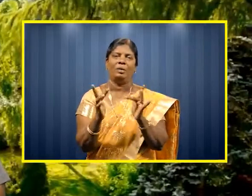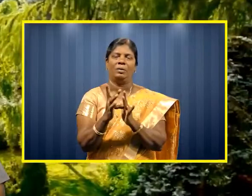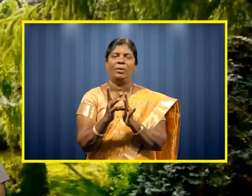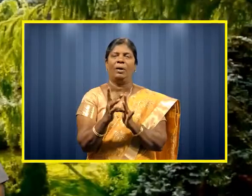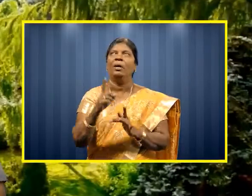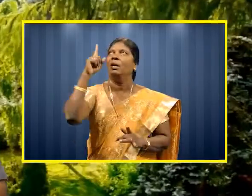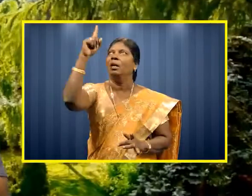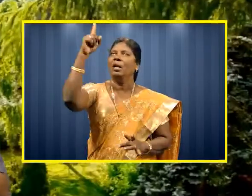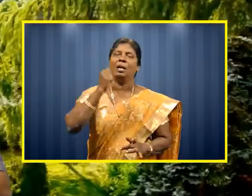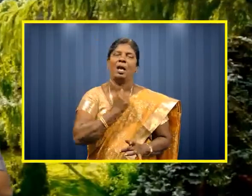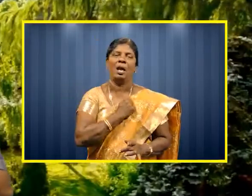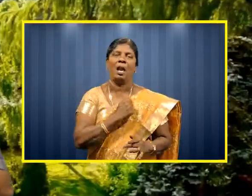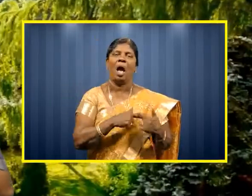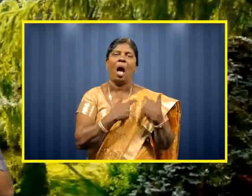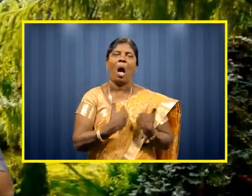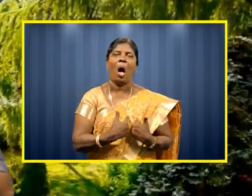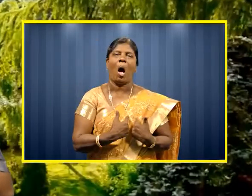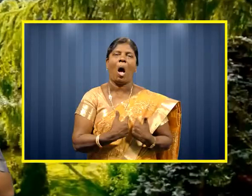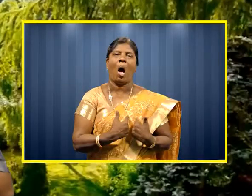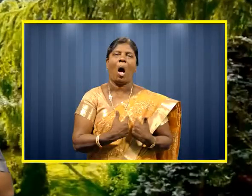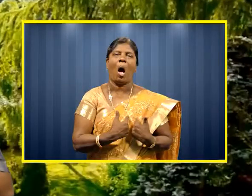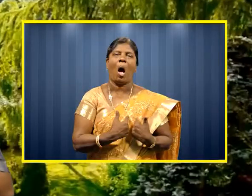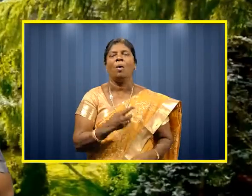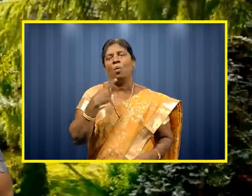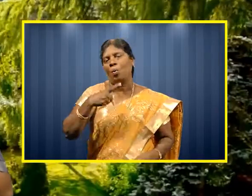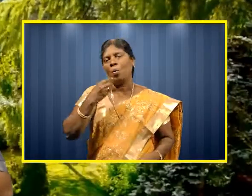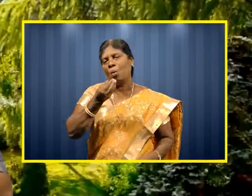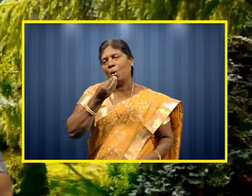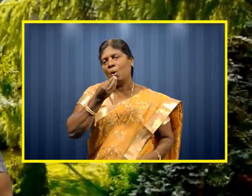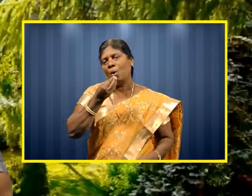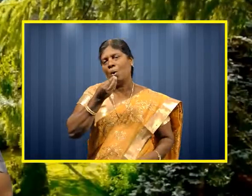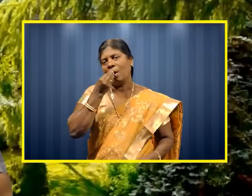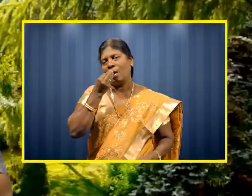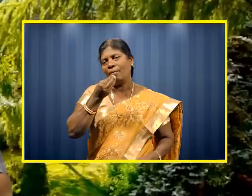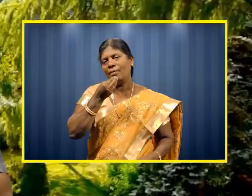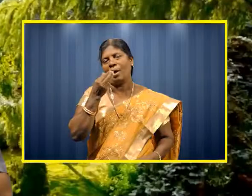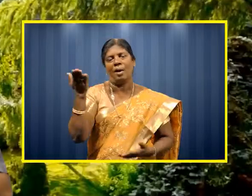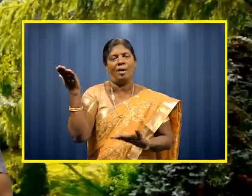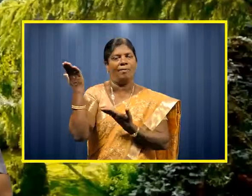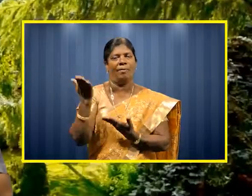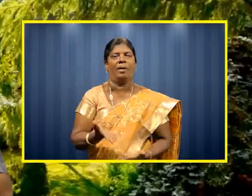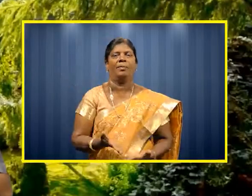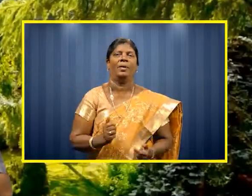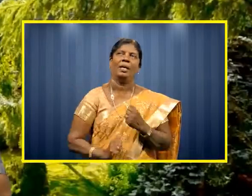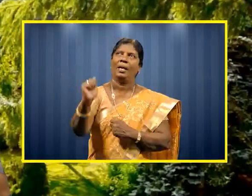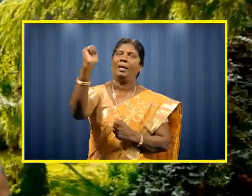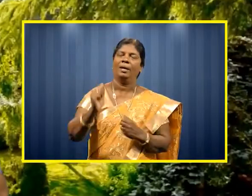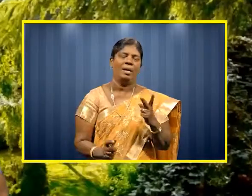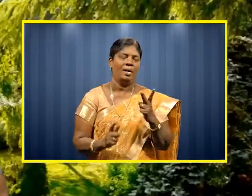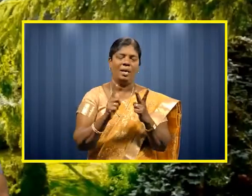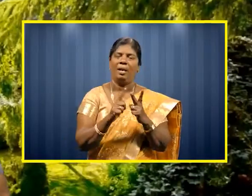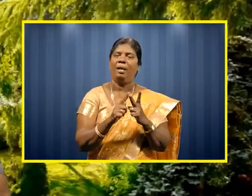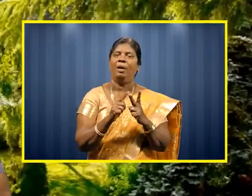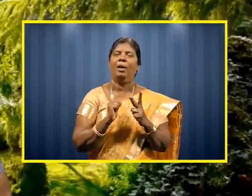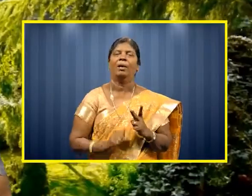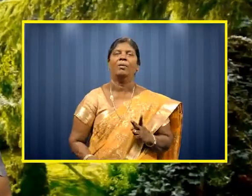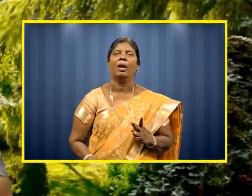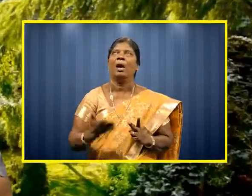1, இயேசுவே நீர் என் ஆத்தும உணவாக என் வாழ்க்கையில் வாரும் என்று